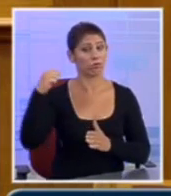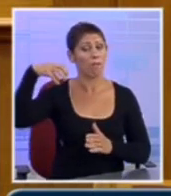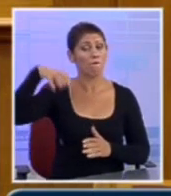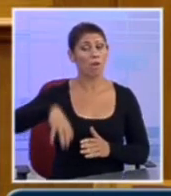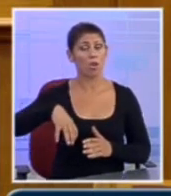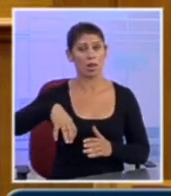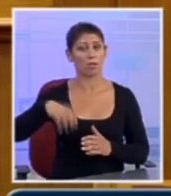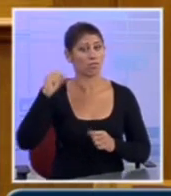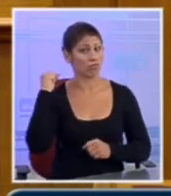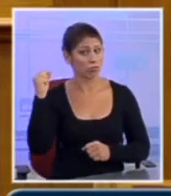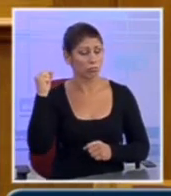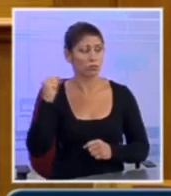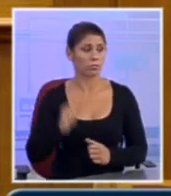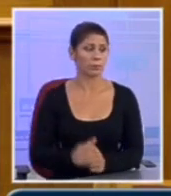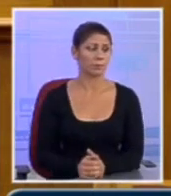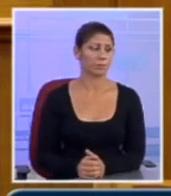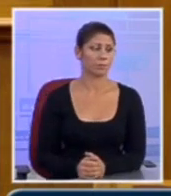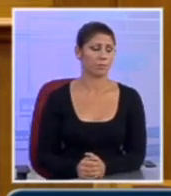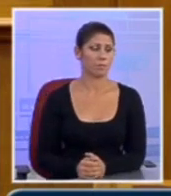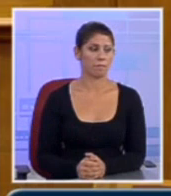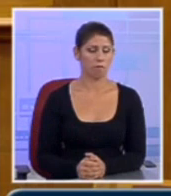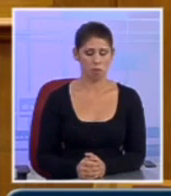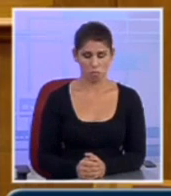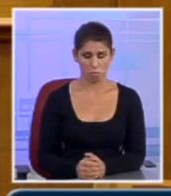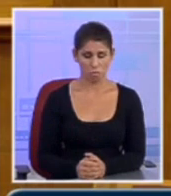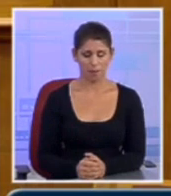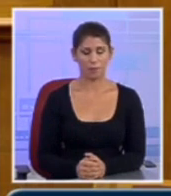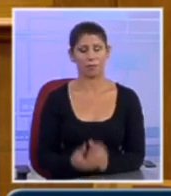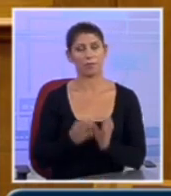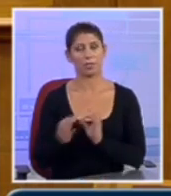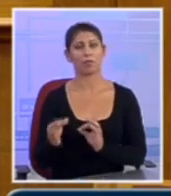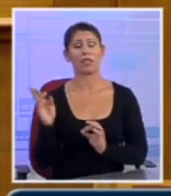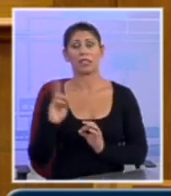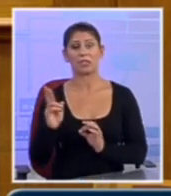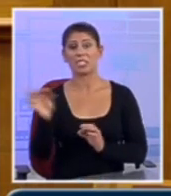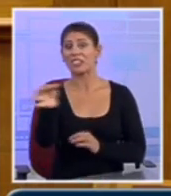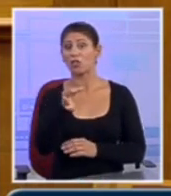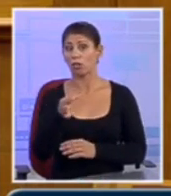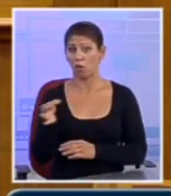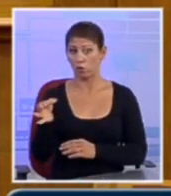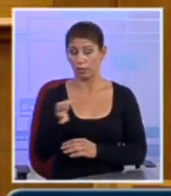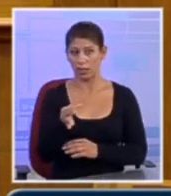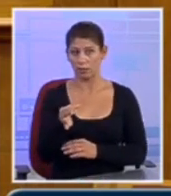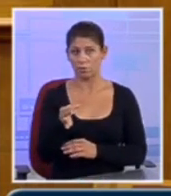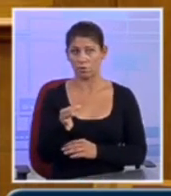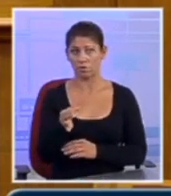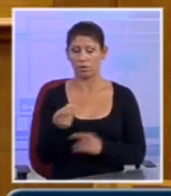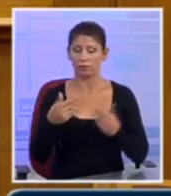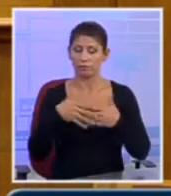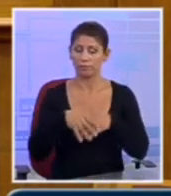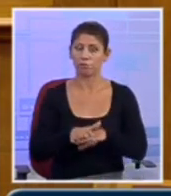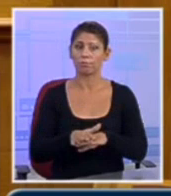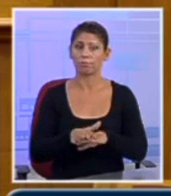φορέα με την εφαρμογή της ρήτρας νησιωτικότητας, την συγχώνευση